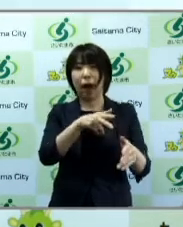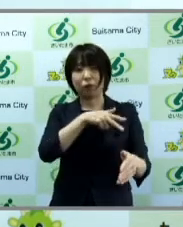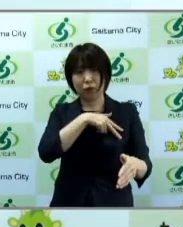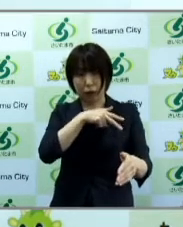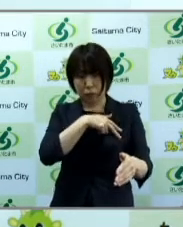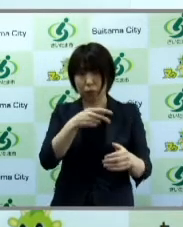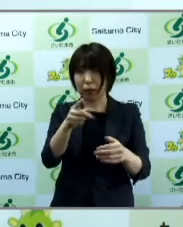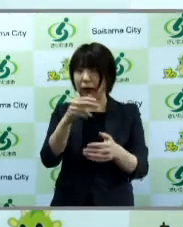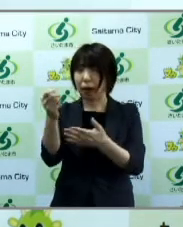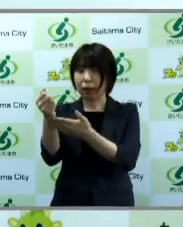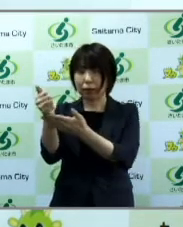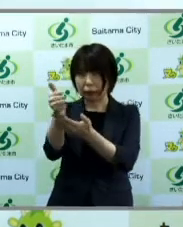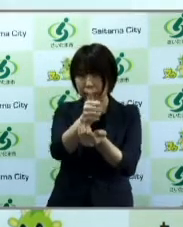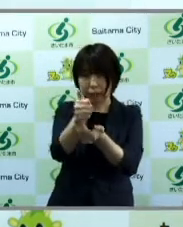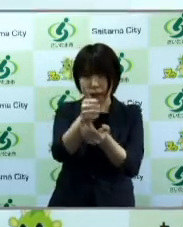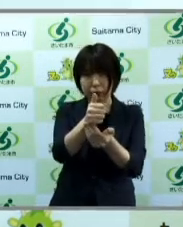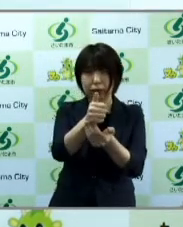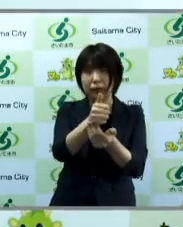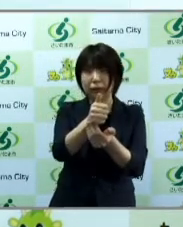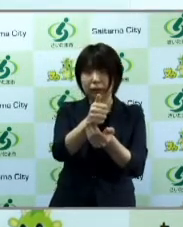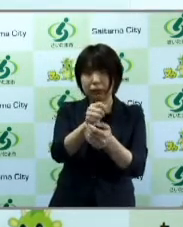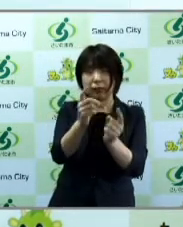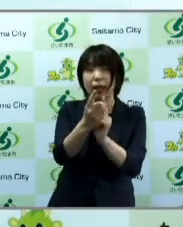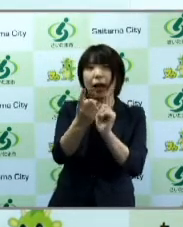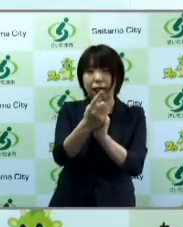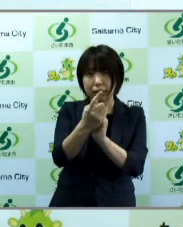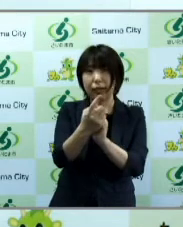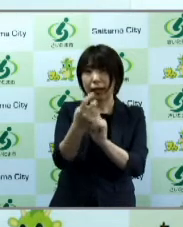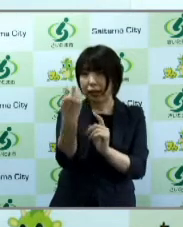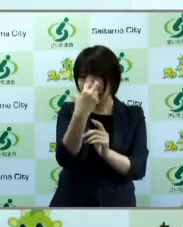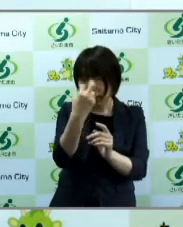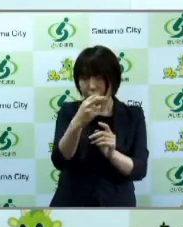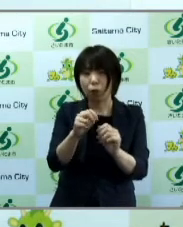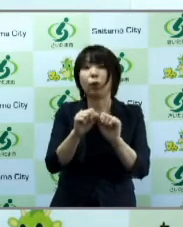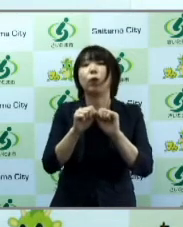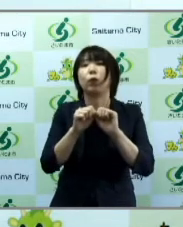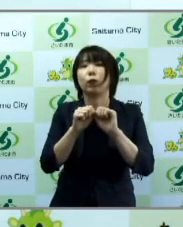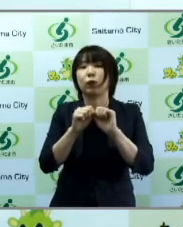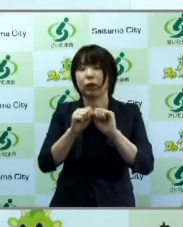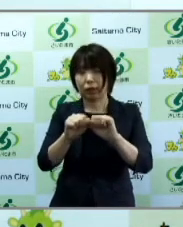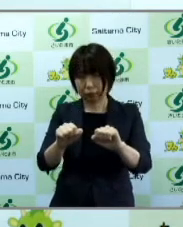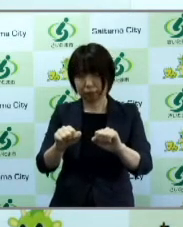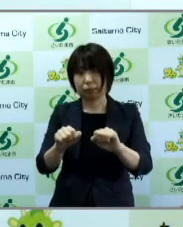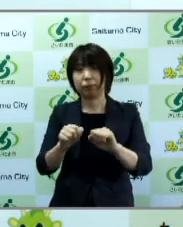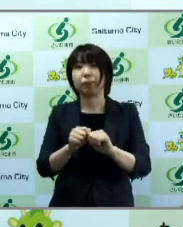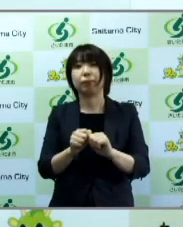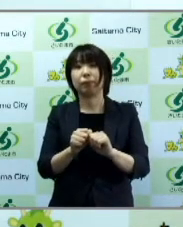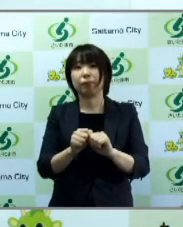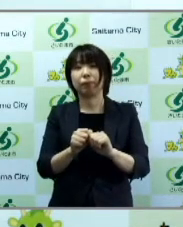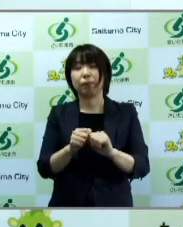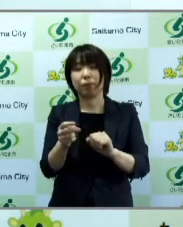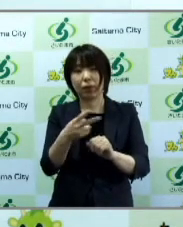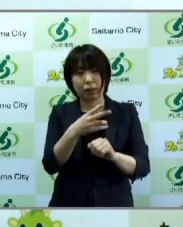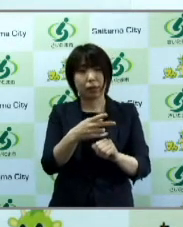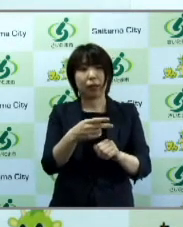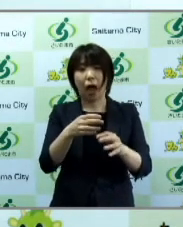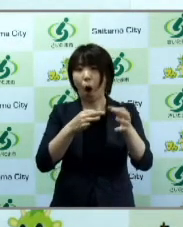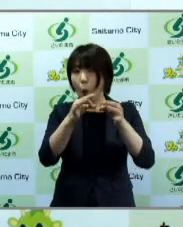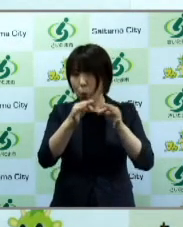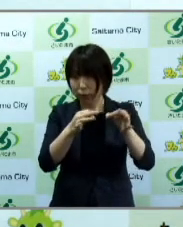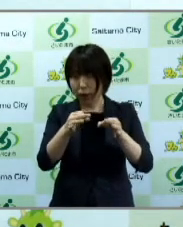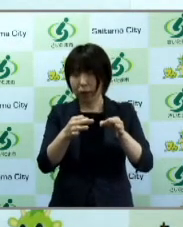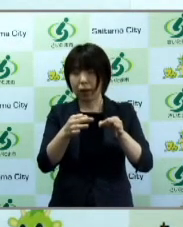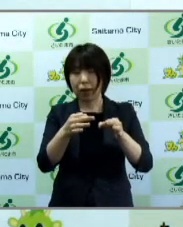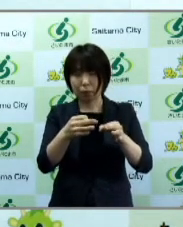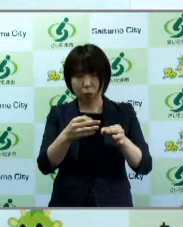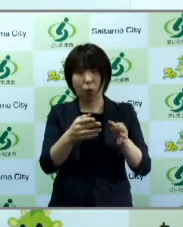査を埼玉市としては実施をしてまいりますので、そういった中でやはり一定期間休業をしていただく